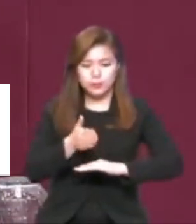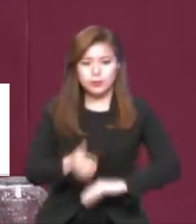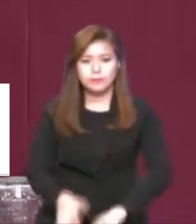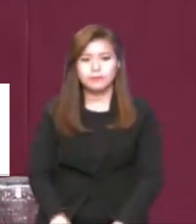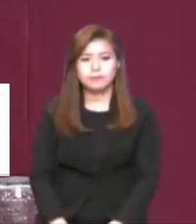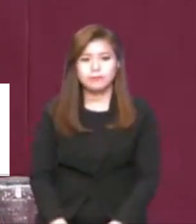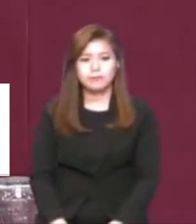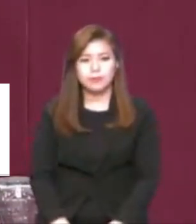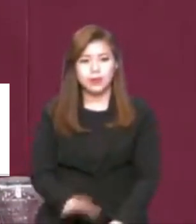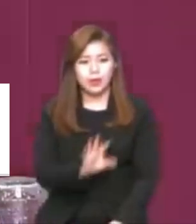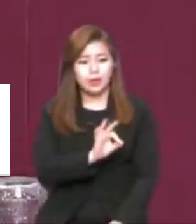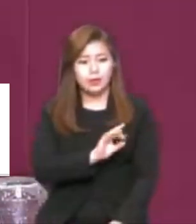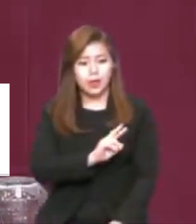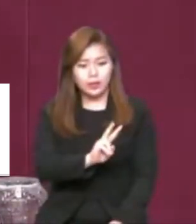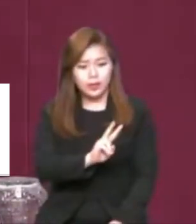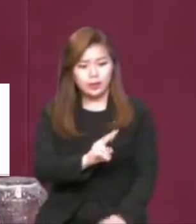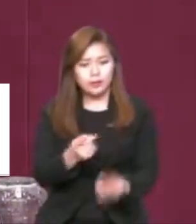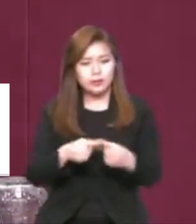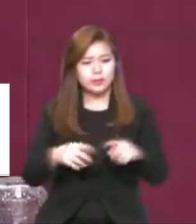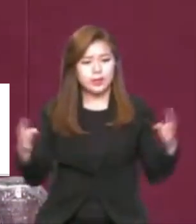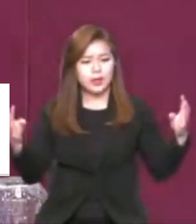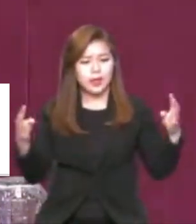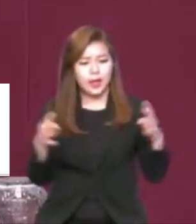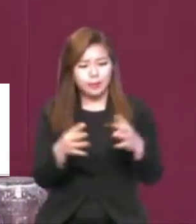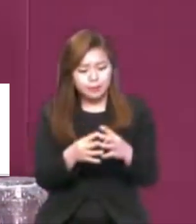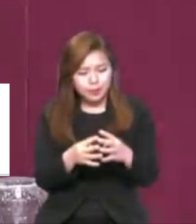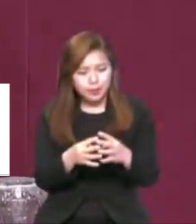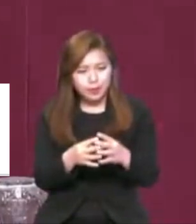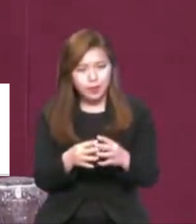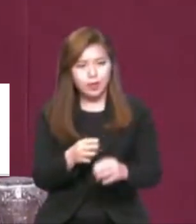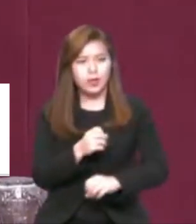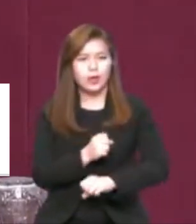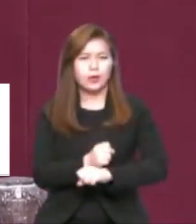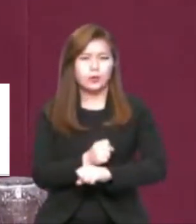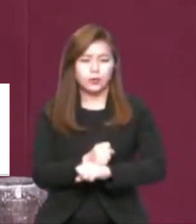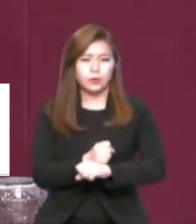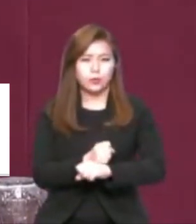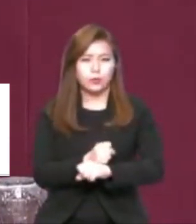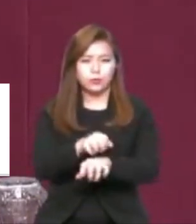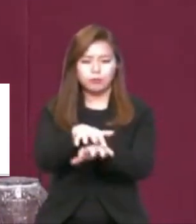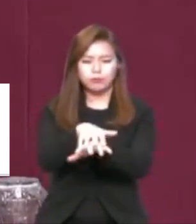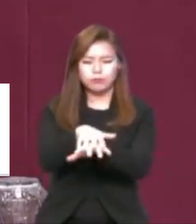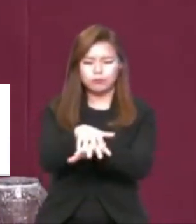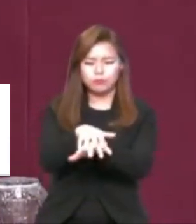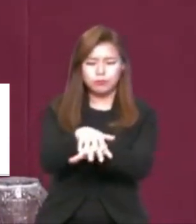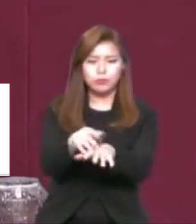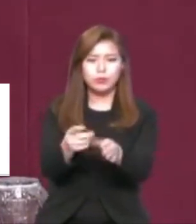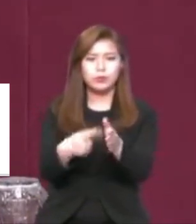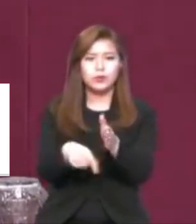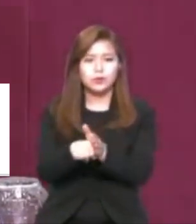야당과의 합의를 통해 원만하게 원구성을 하기 위해 긴 시간